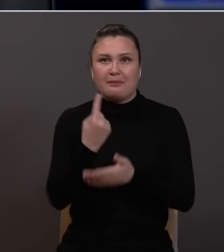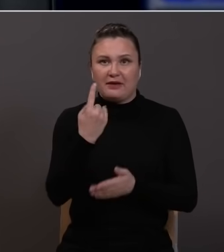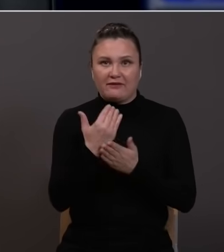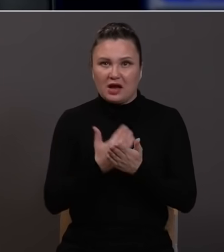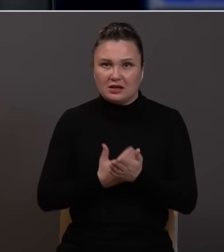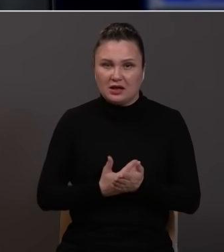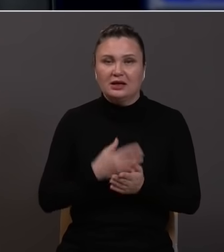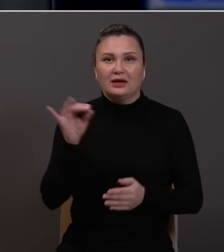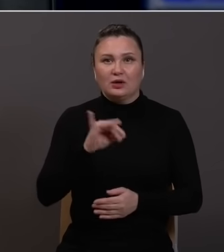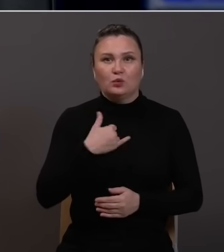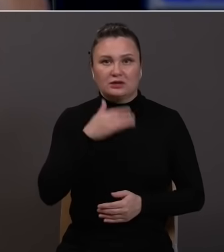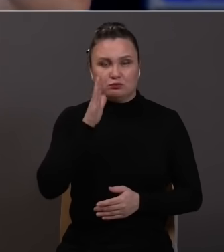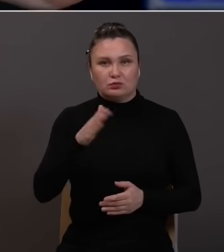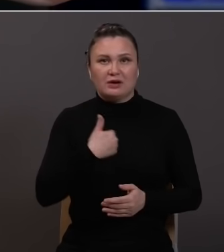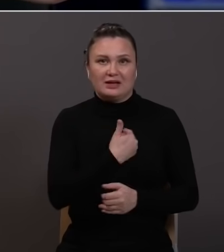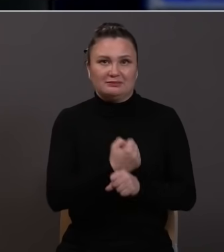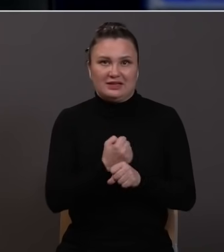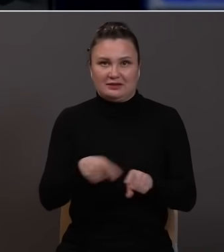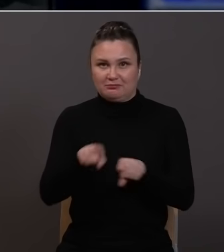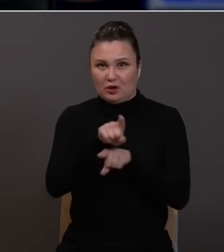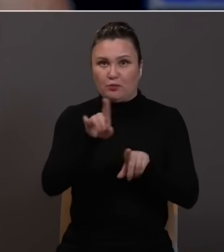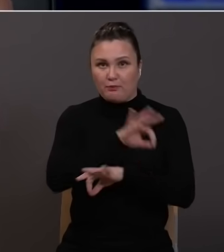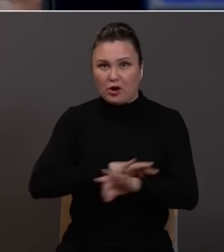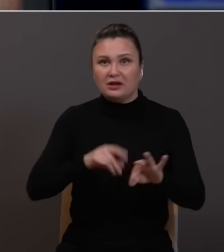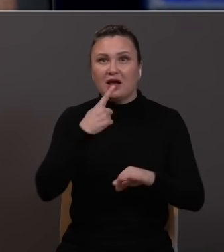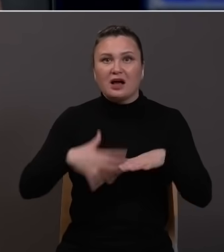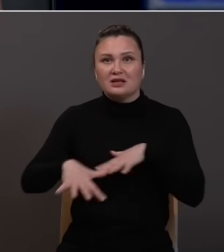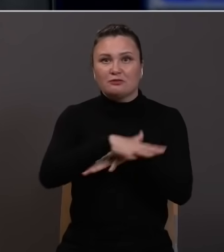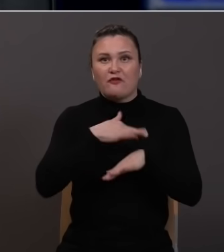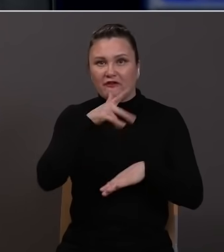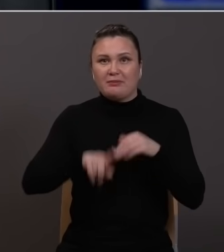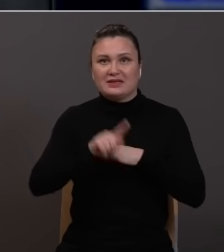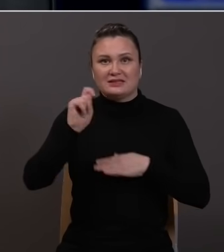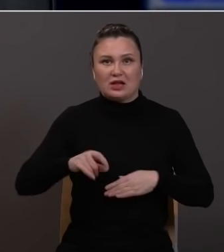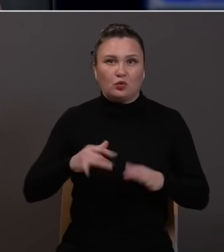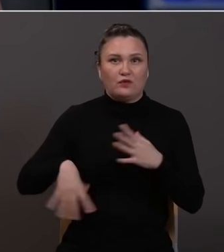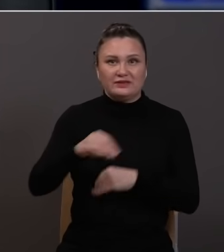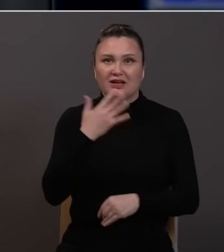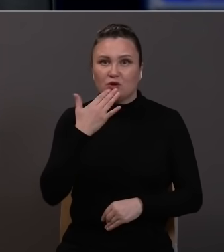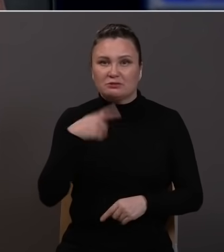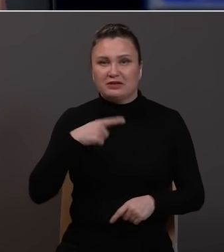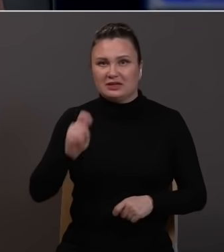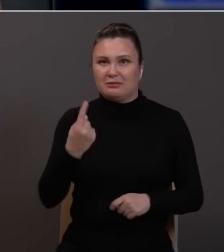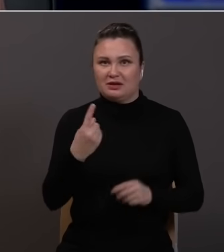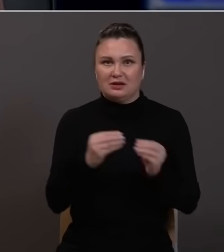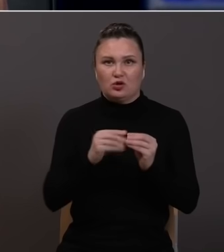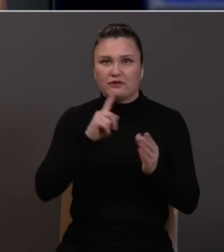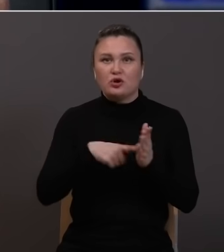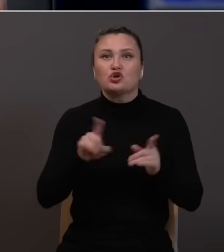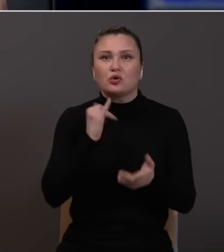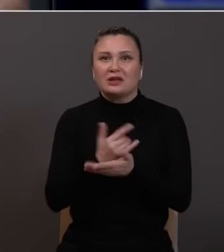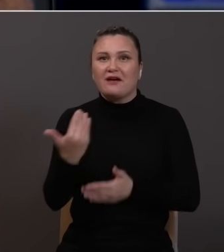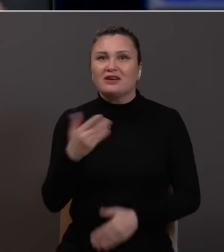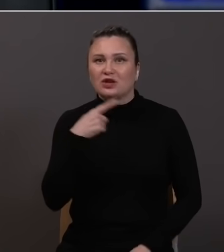канала. И у нас мы хотим сделать такой проект. На Красной площади во время старта у всех иностранцев мы им зададим один и тот же вопрос. Что для